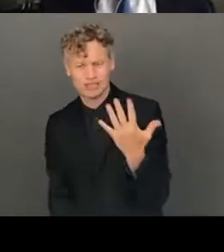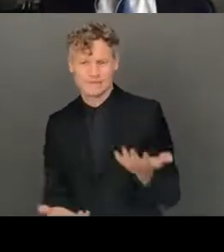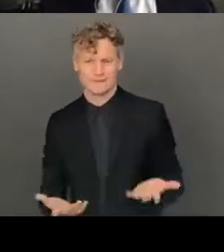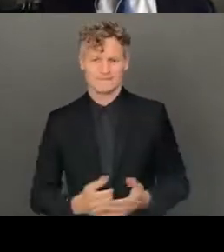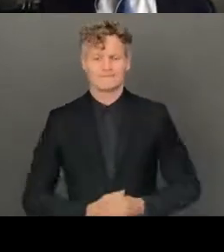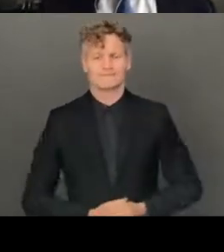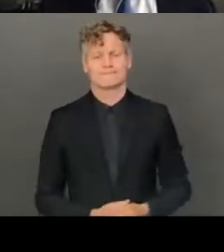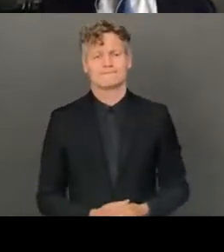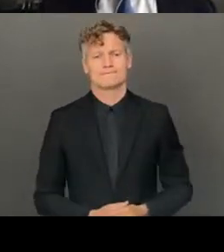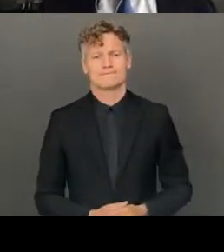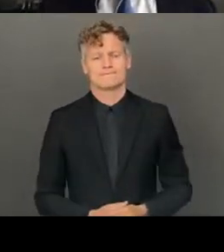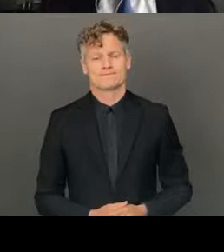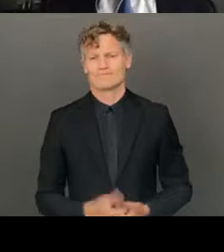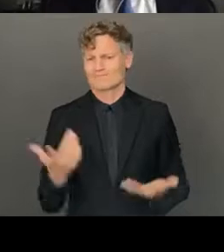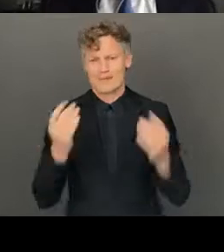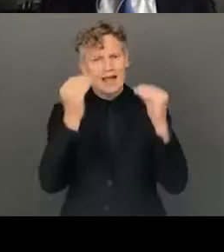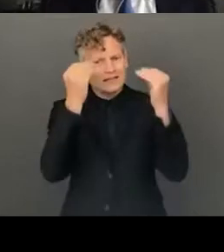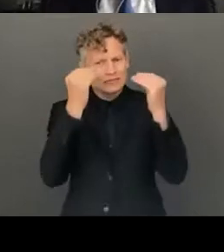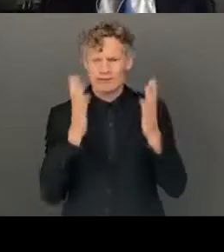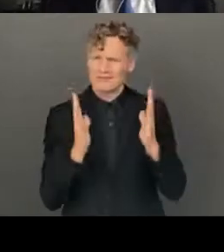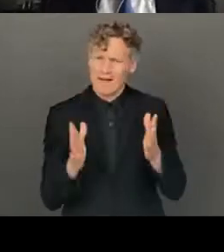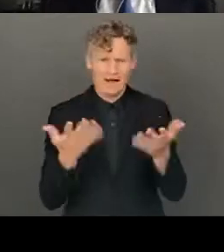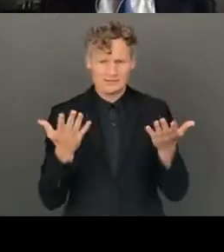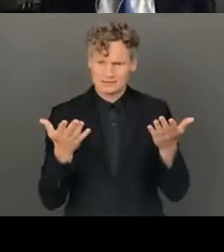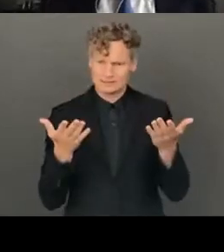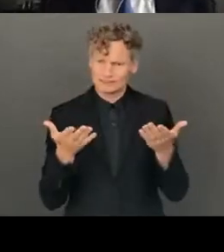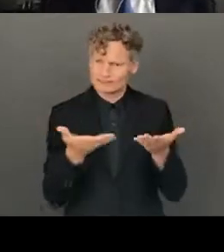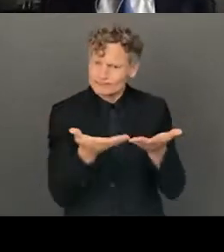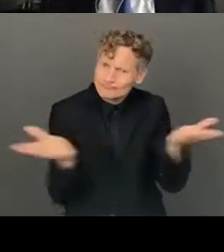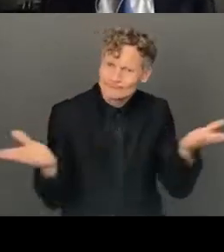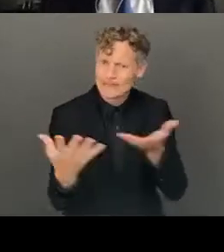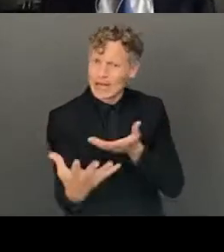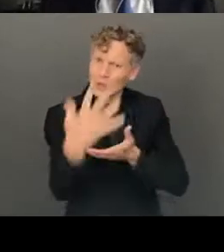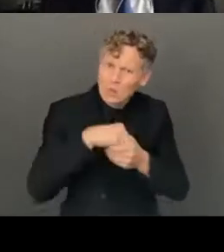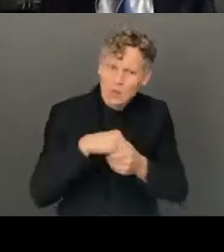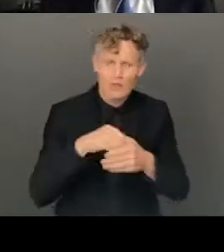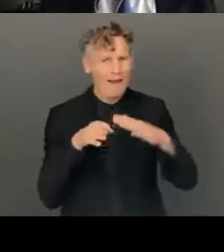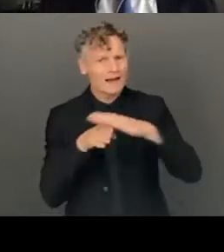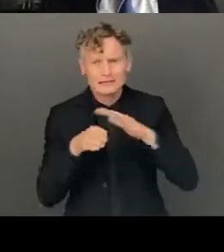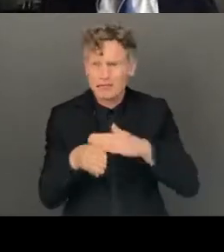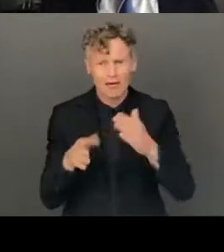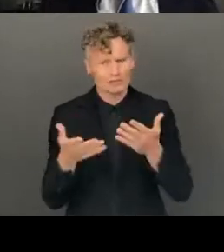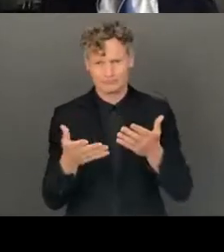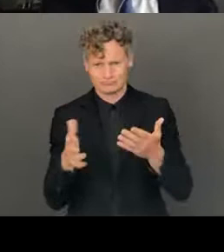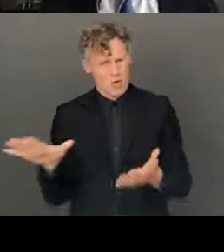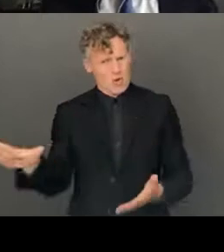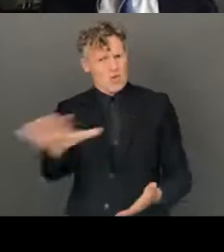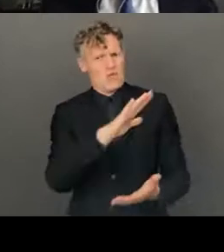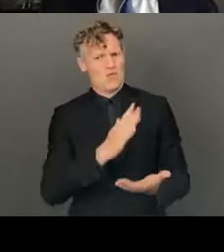doivent faire face dans leur accès à l'éducation. L'éducation doit être inclusive et accessible à